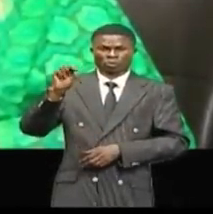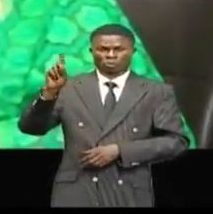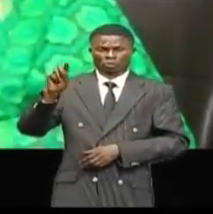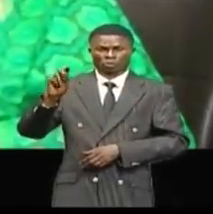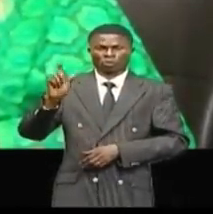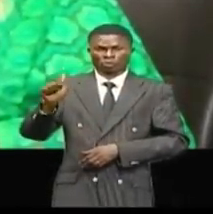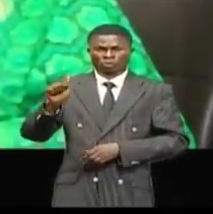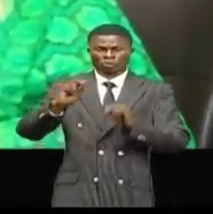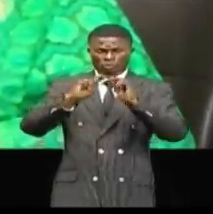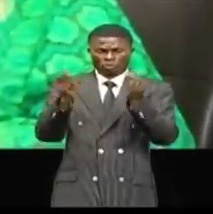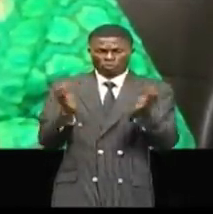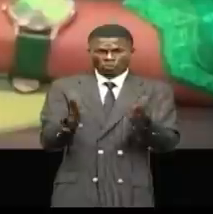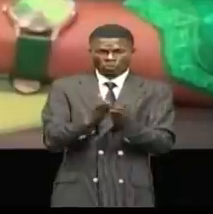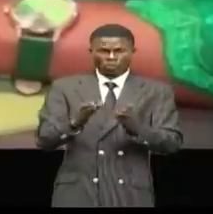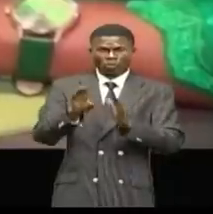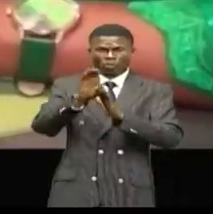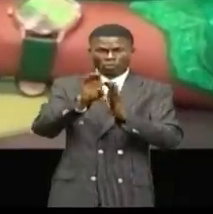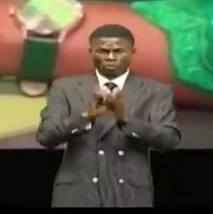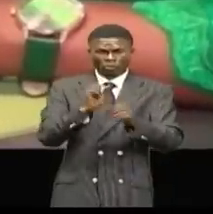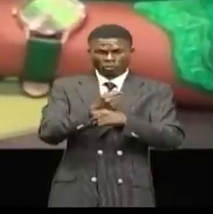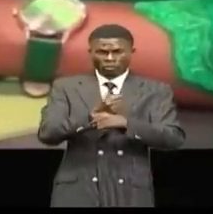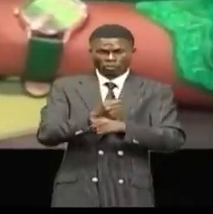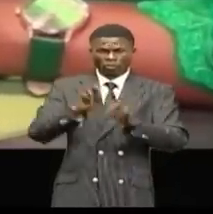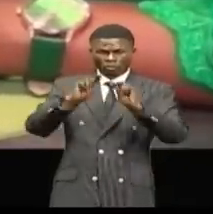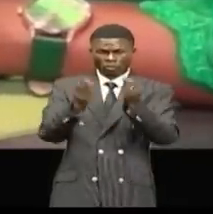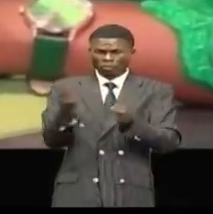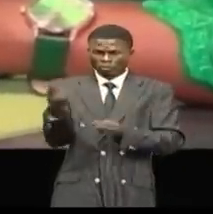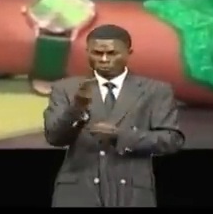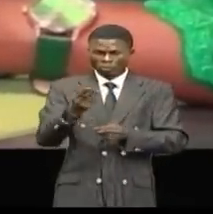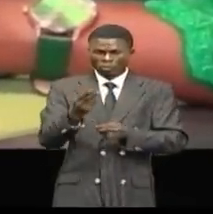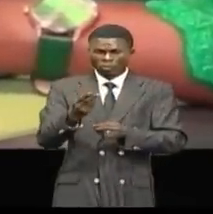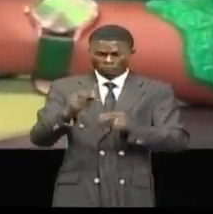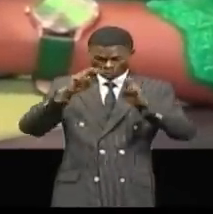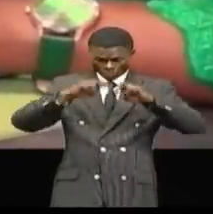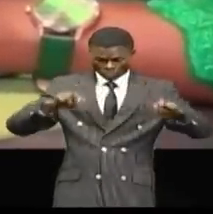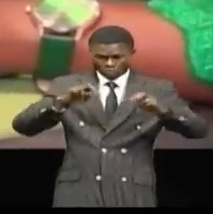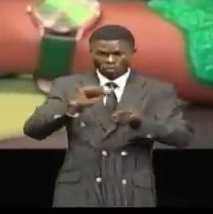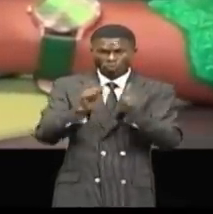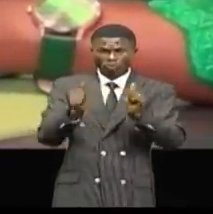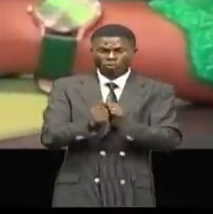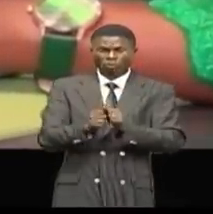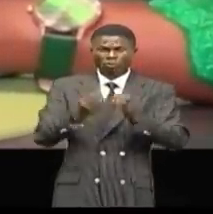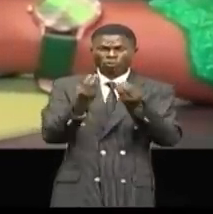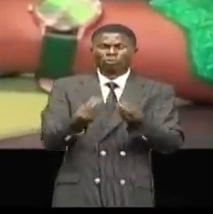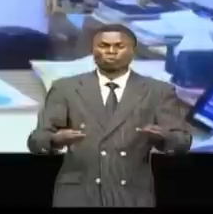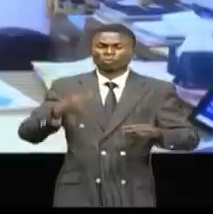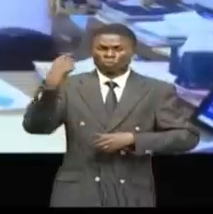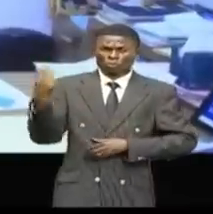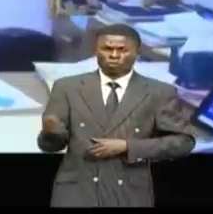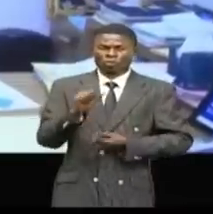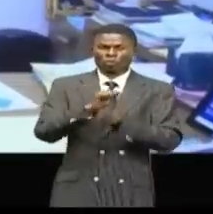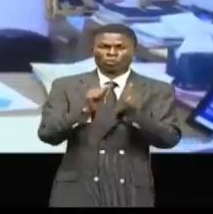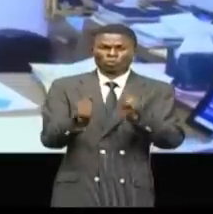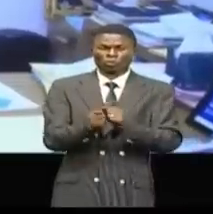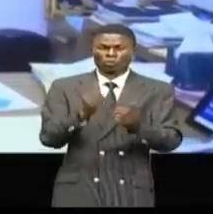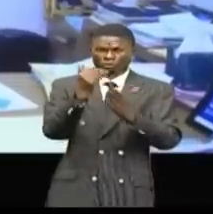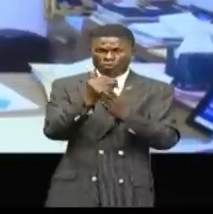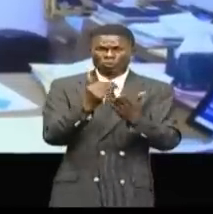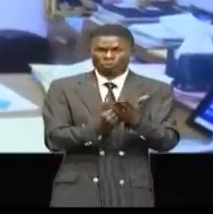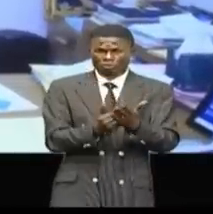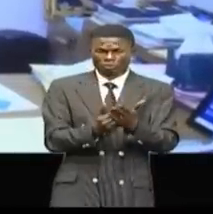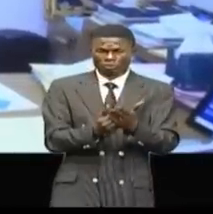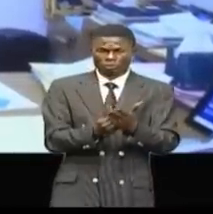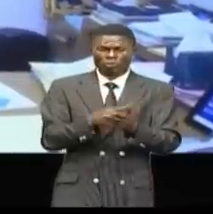la constitution de deux sous-commissions pour étudier les deux thématiques chargées de traiter respectivement des questions suivantes.